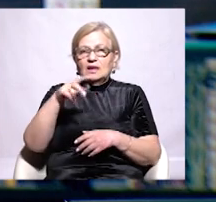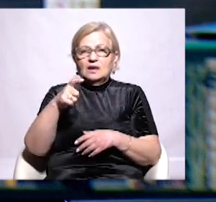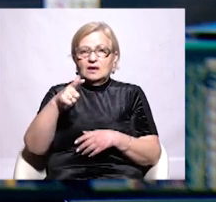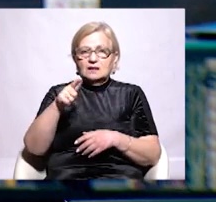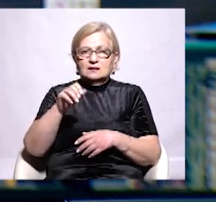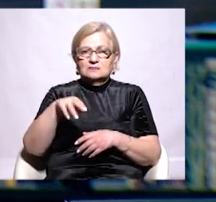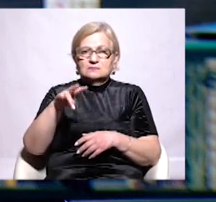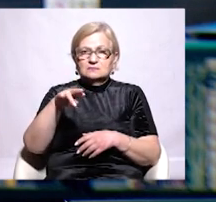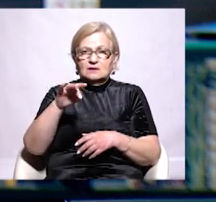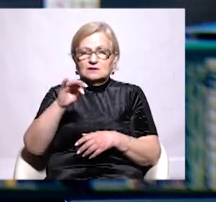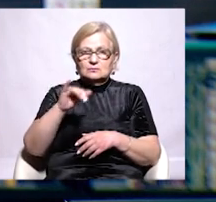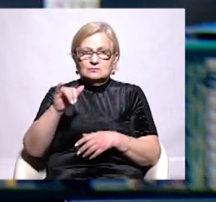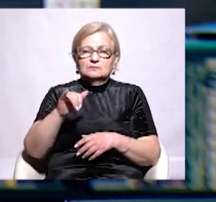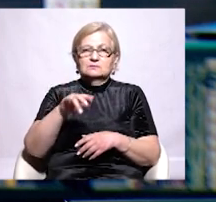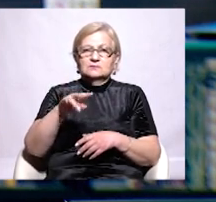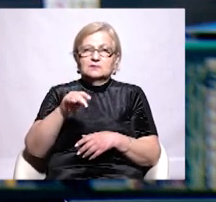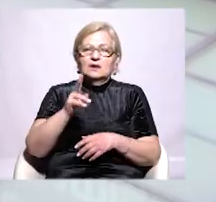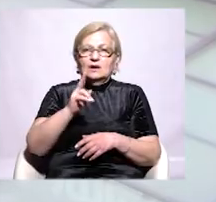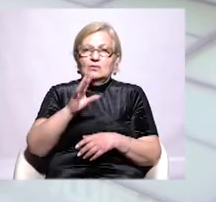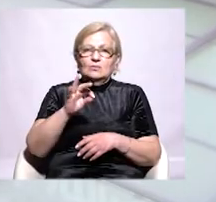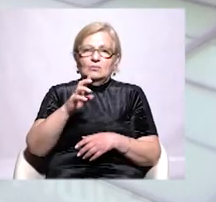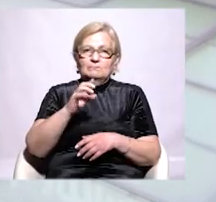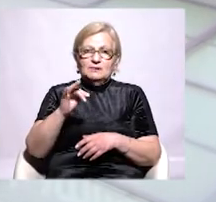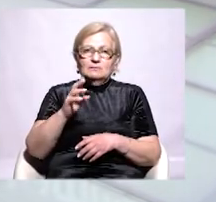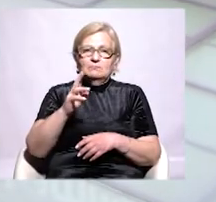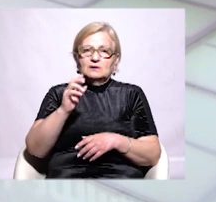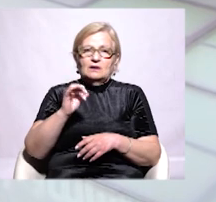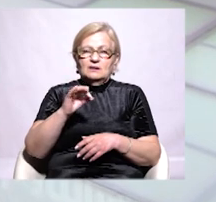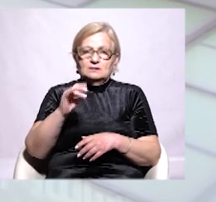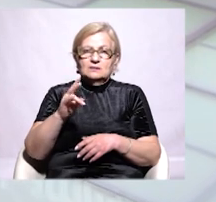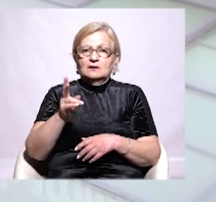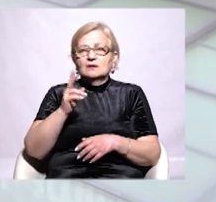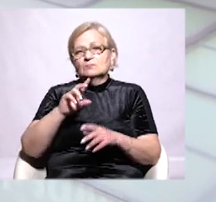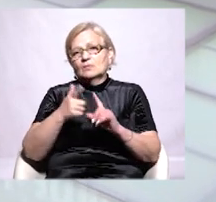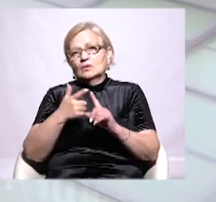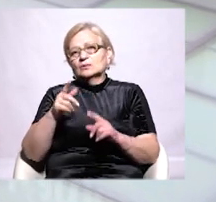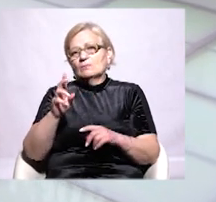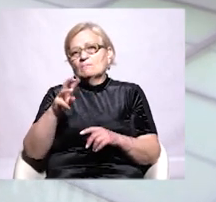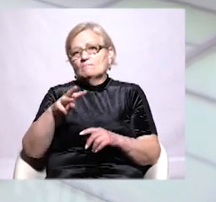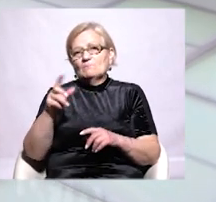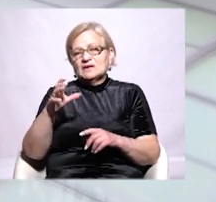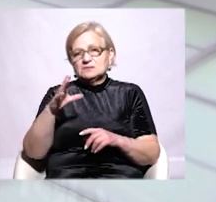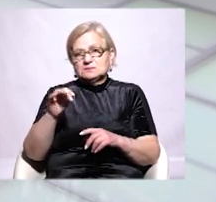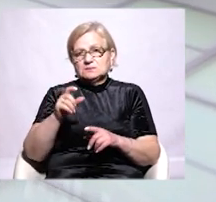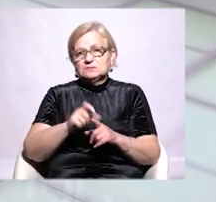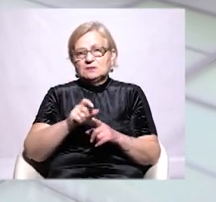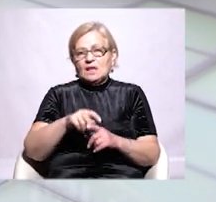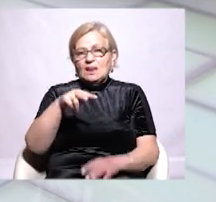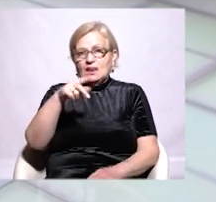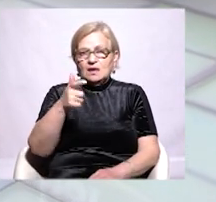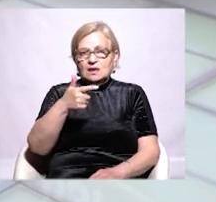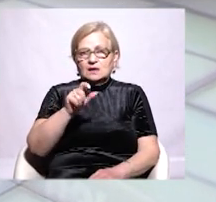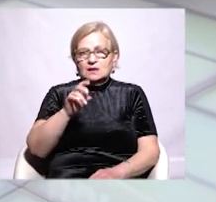Legendaruli Kobe Bryant-i da legendaruli Messi. Me kitkva maqs, ras nishnavs legendaruli da